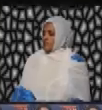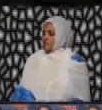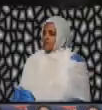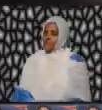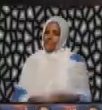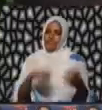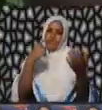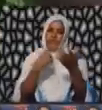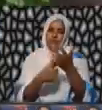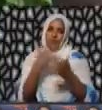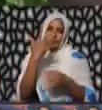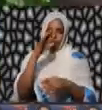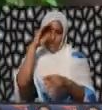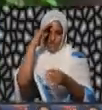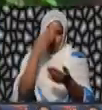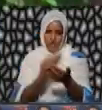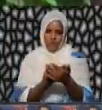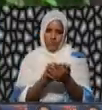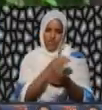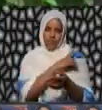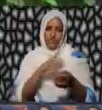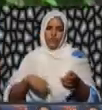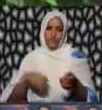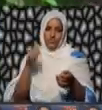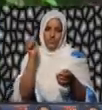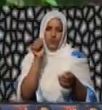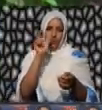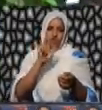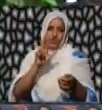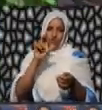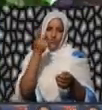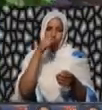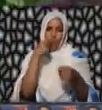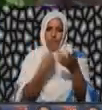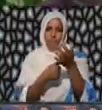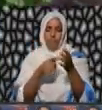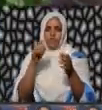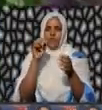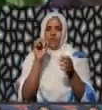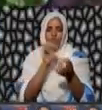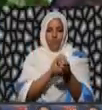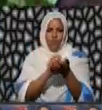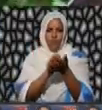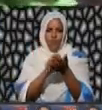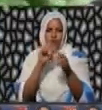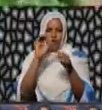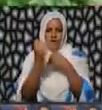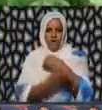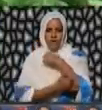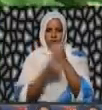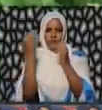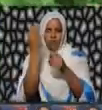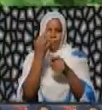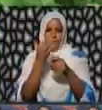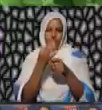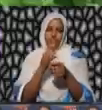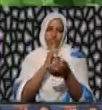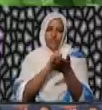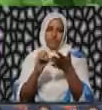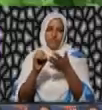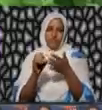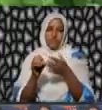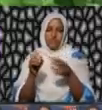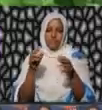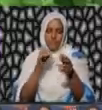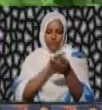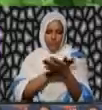ወህፃናት። ይህ የአምስት ዓመት ልጅ ክርስቶስ ሀሪው ይባላል። በደቡብ ኦሞ ሀገረ ስብከት በጅንካ ከተማ አንቀጸ